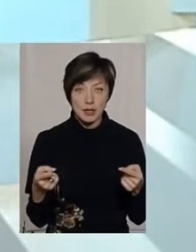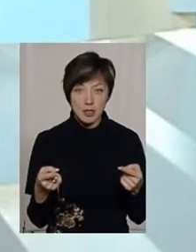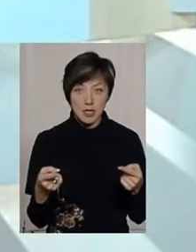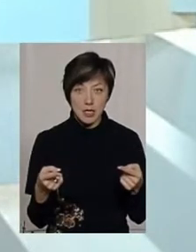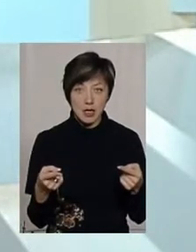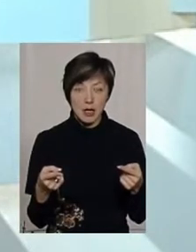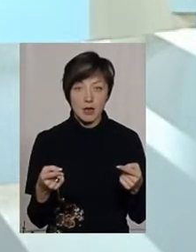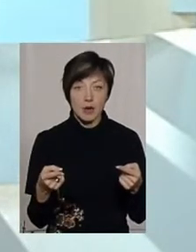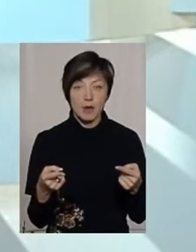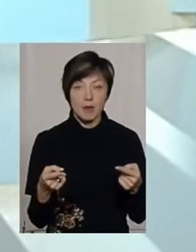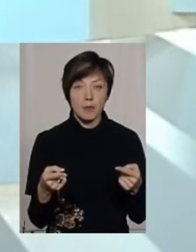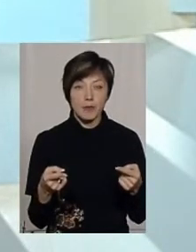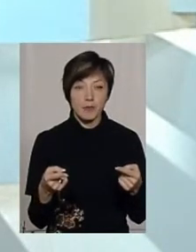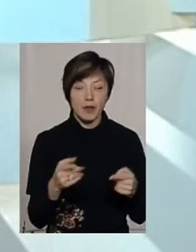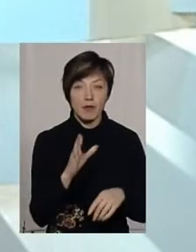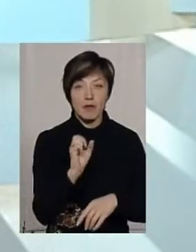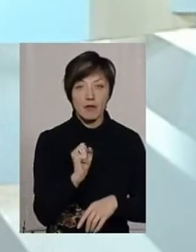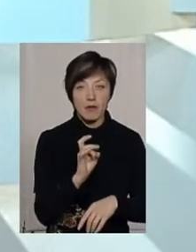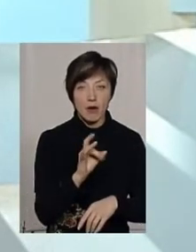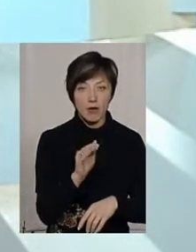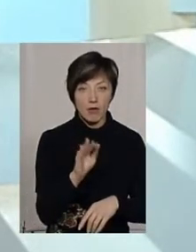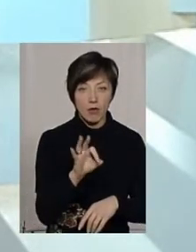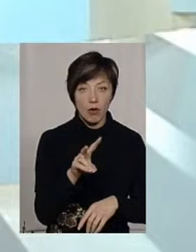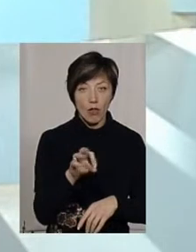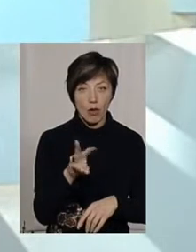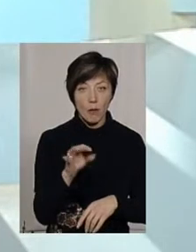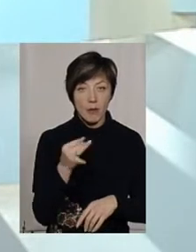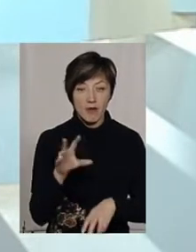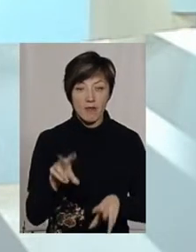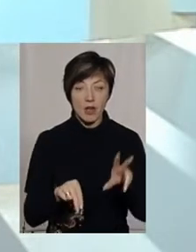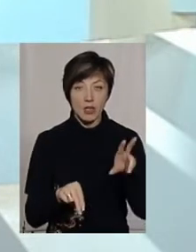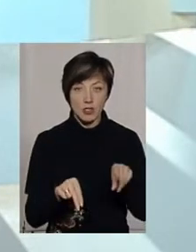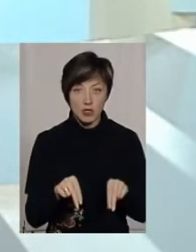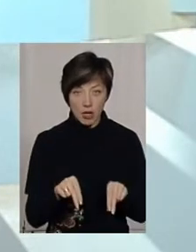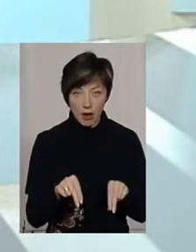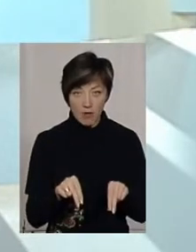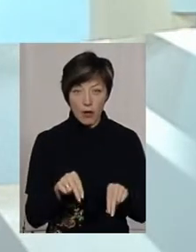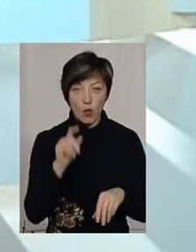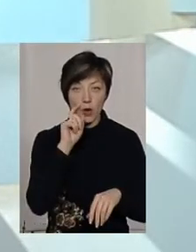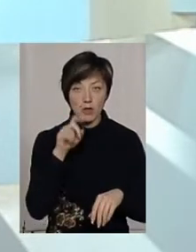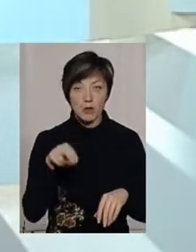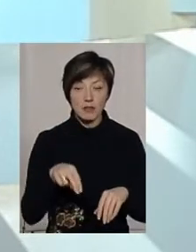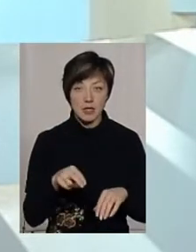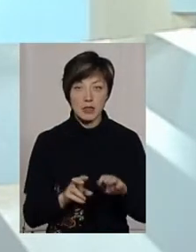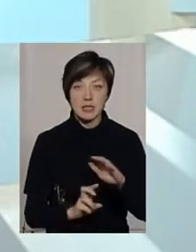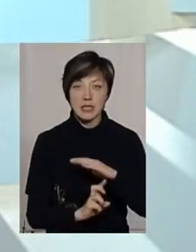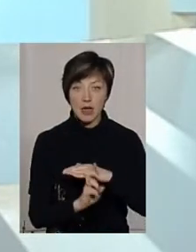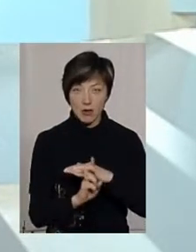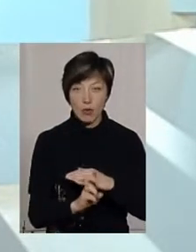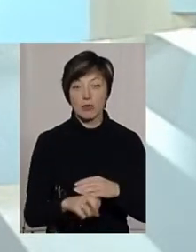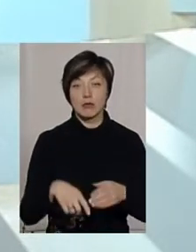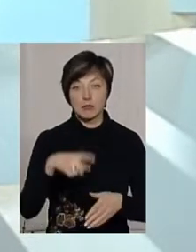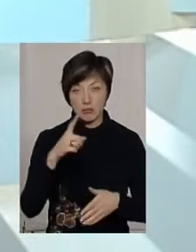сам Варфоломій вважав Українську Православну Церкву на чолі з Блаженнішим Онуфрієм